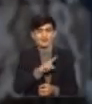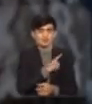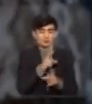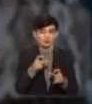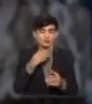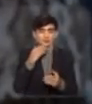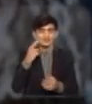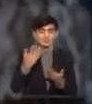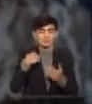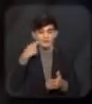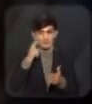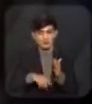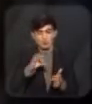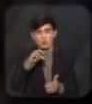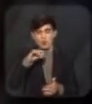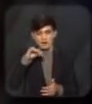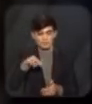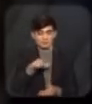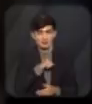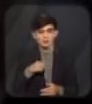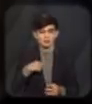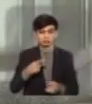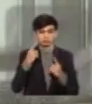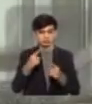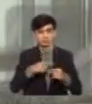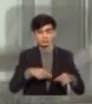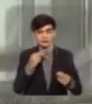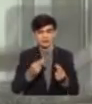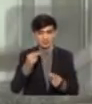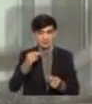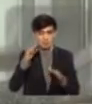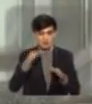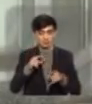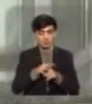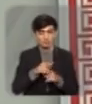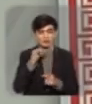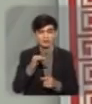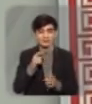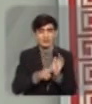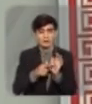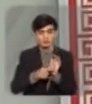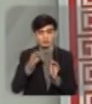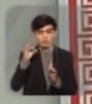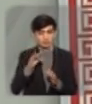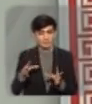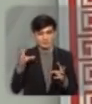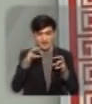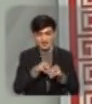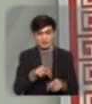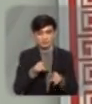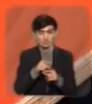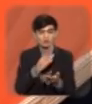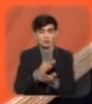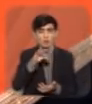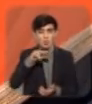Олимп кеңсесі букмекерлік нарықтағы еліміздегі ең ірі ойыншы. Оған осы нарықтағы 70%-дай букмекер қызметтері тиесілі екен.